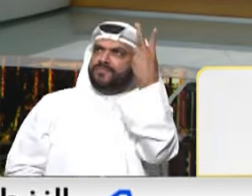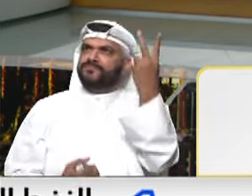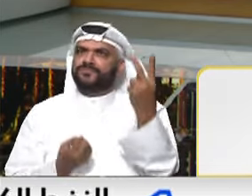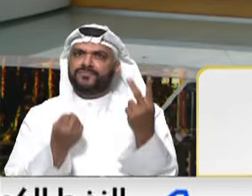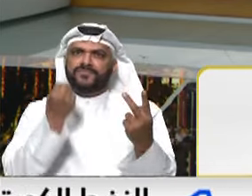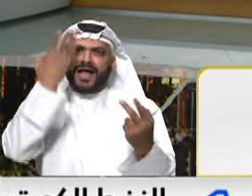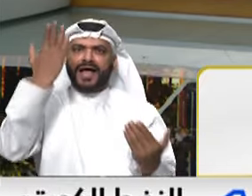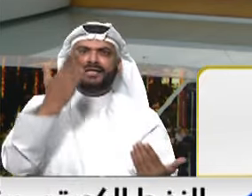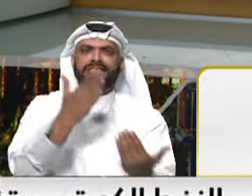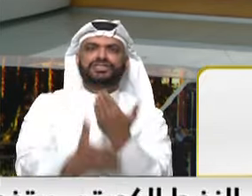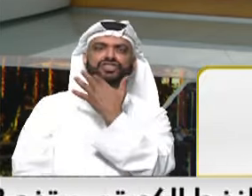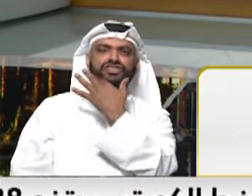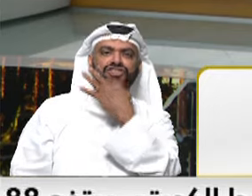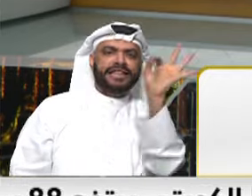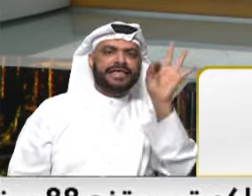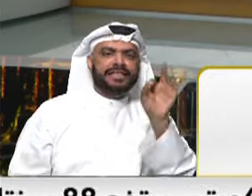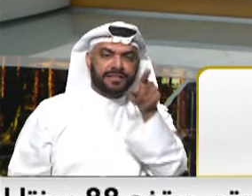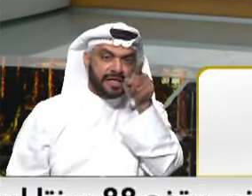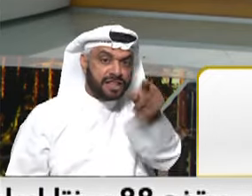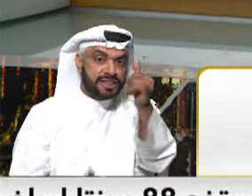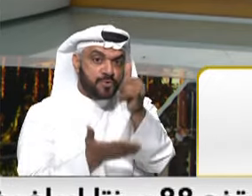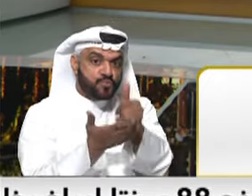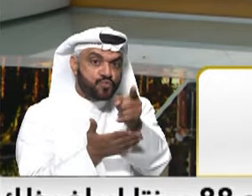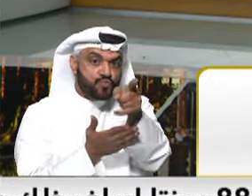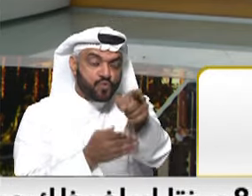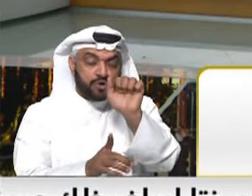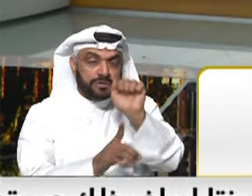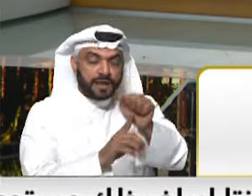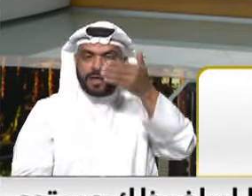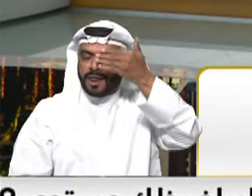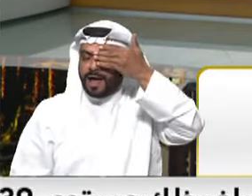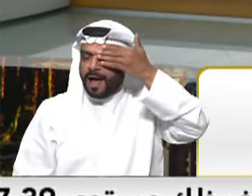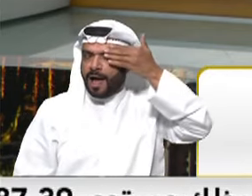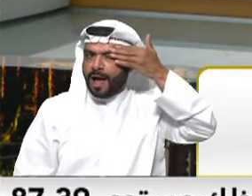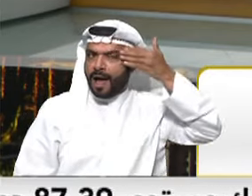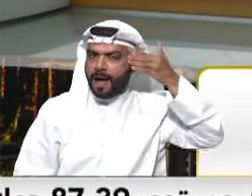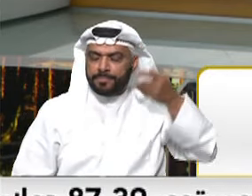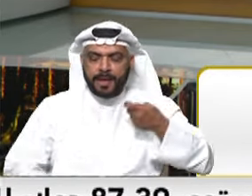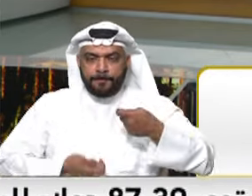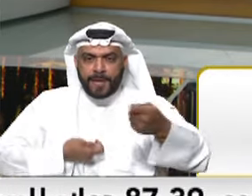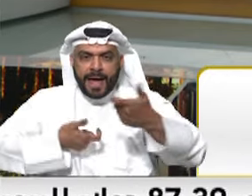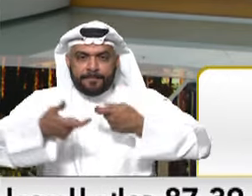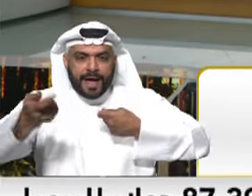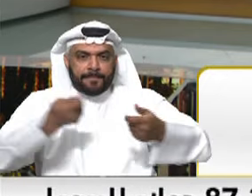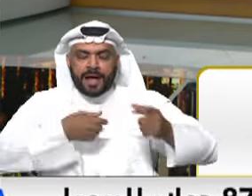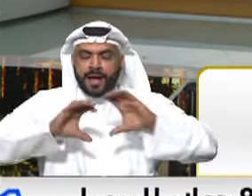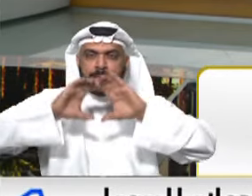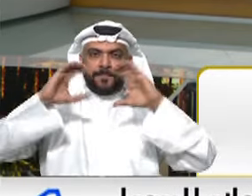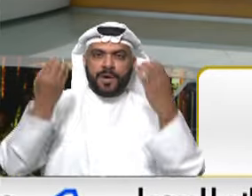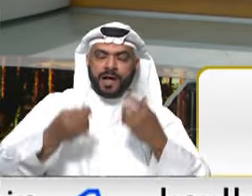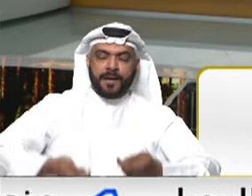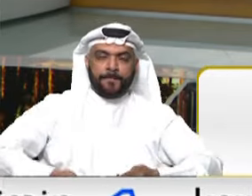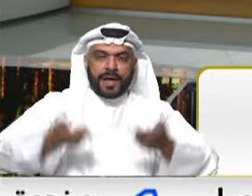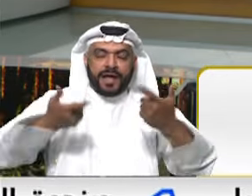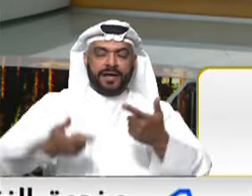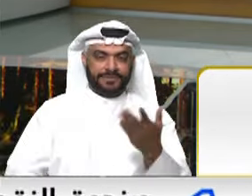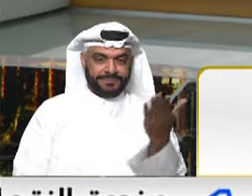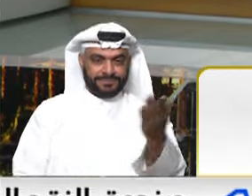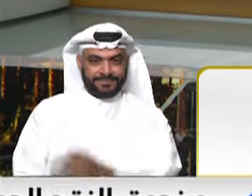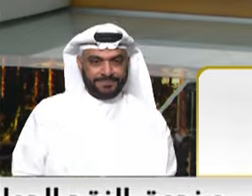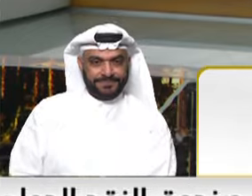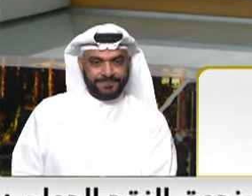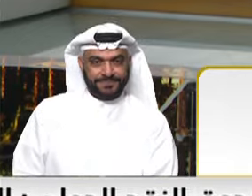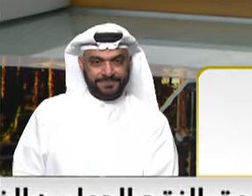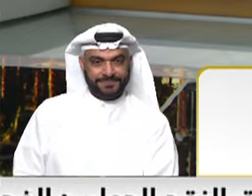والمقترحات المطلوبة من قبل المهتمين والمختصين لتنظيم السوق وتحسين البيئة الاستثمارية.